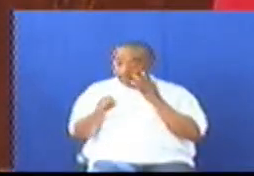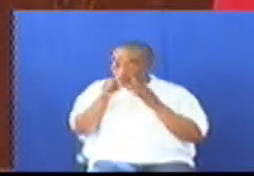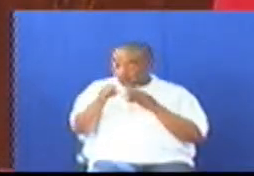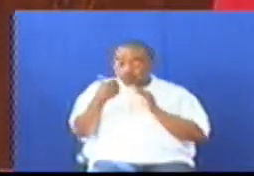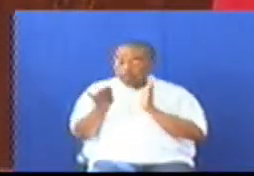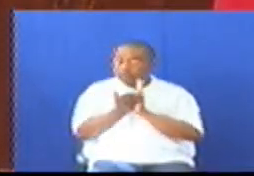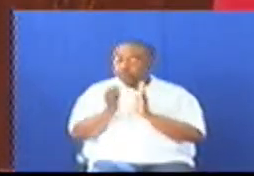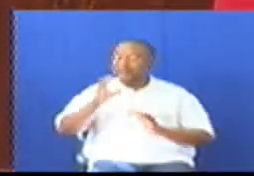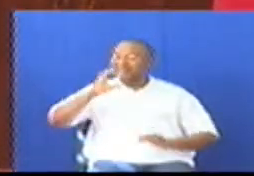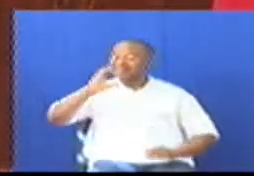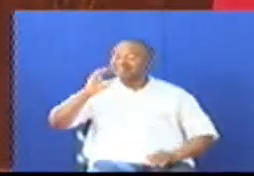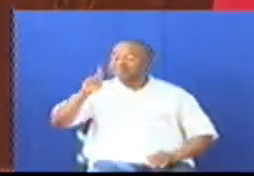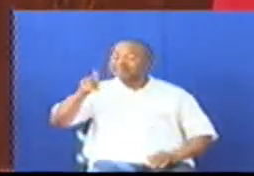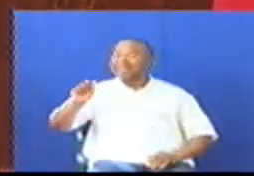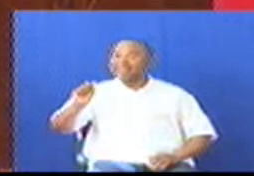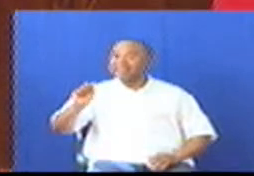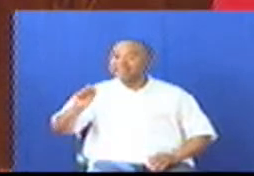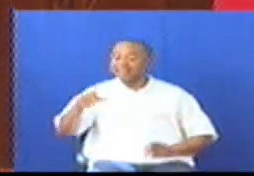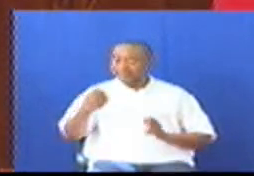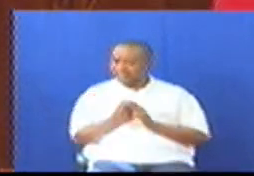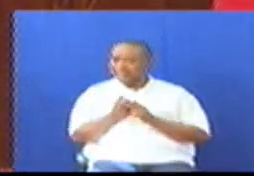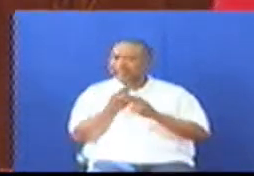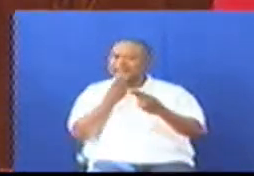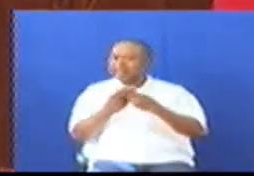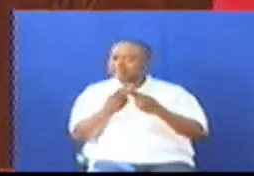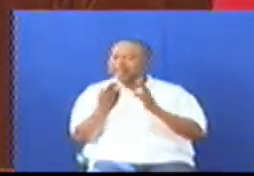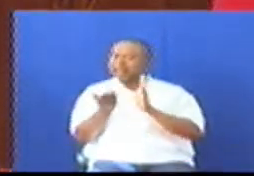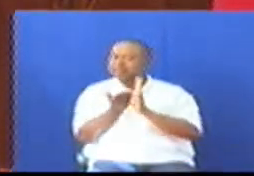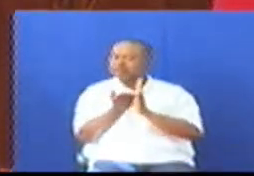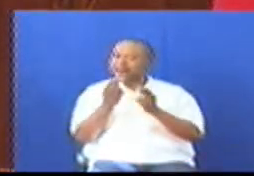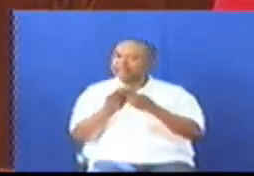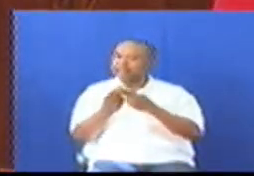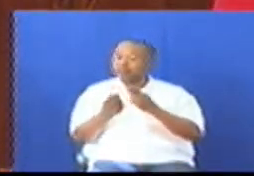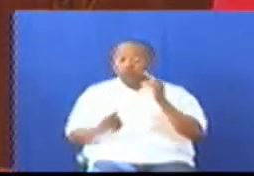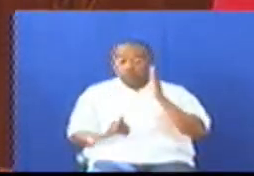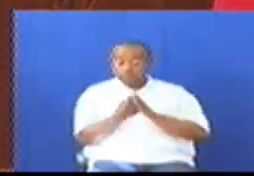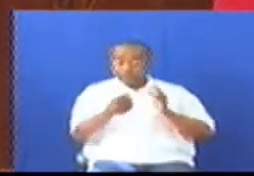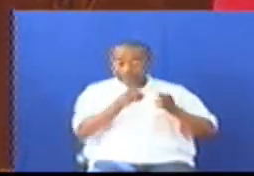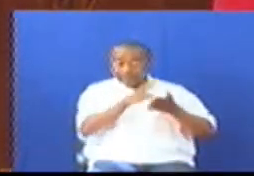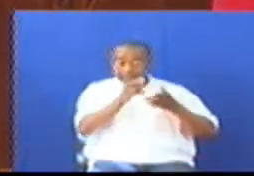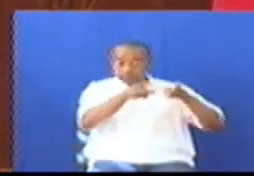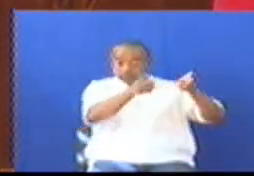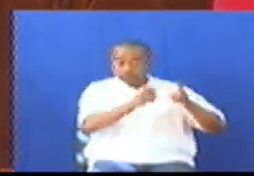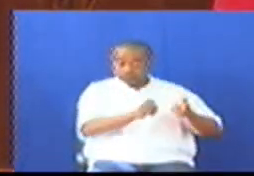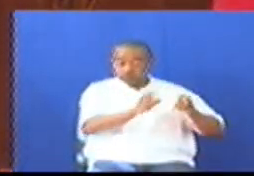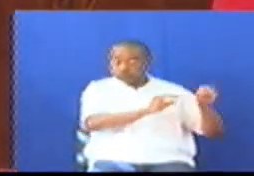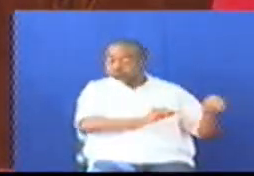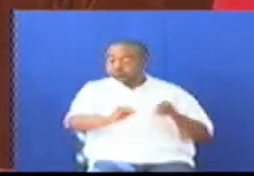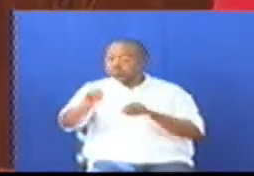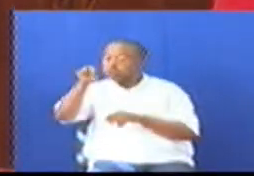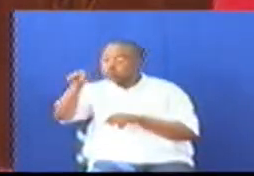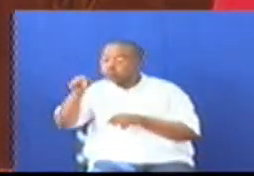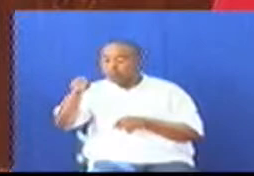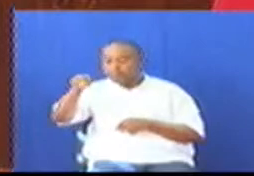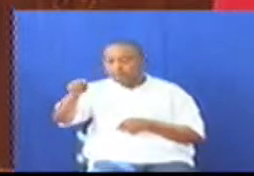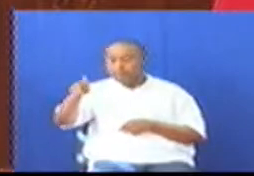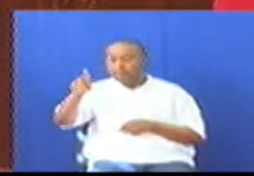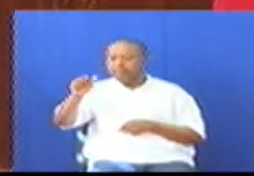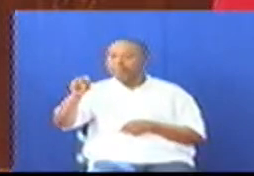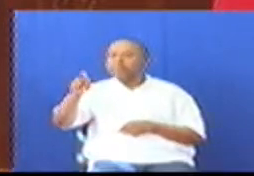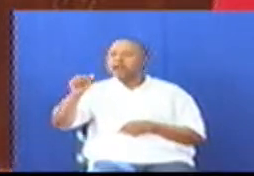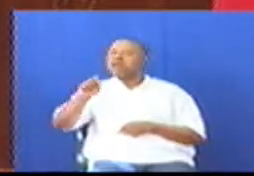mwenye weledi na ni PhD. Sasa unamtoa mtu Mpanda, unamtoa mtu makao makuu ya bandari ambaye anaweza kusaidia